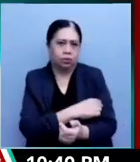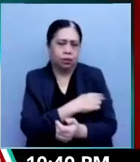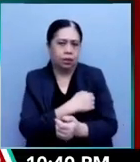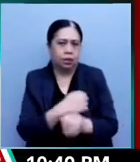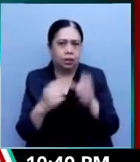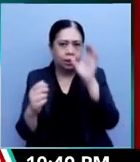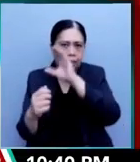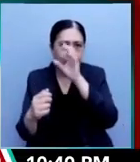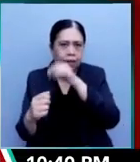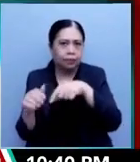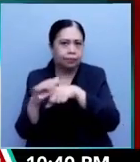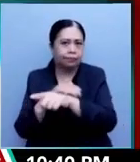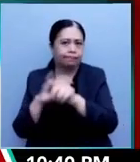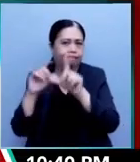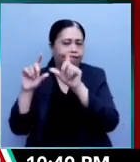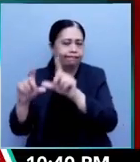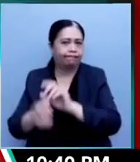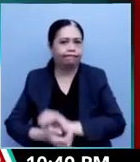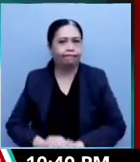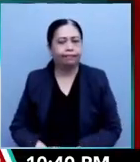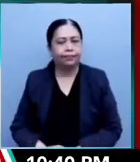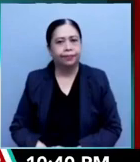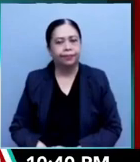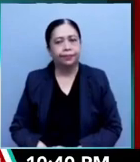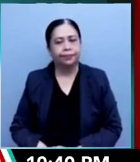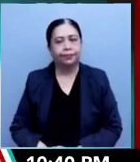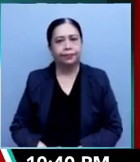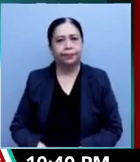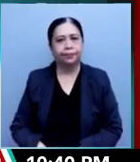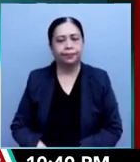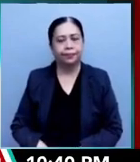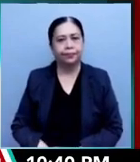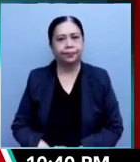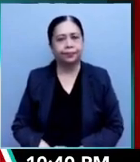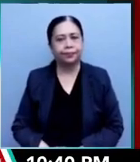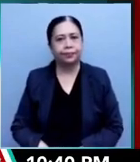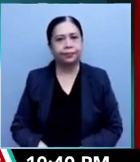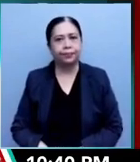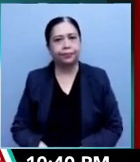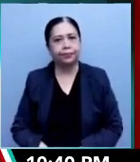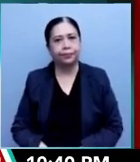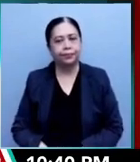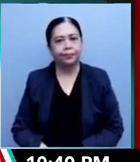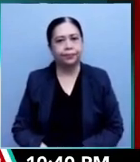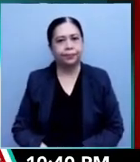ang tumakas na susp Mark Salazar nagbabalita para sa GMA integrated news